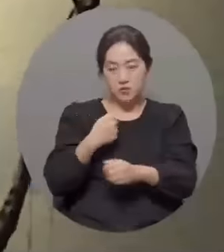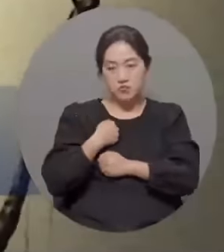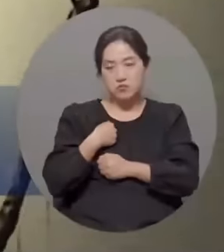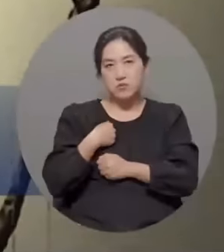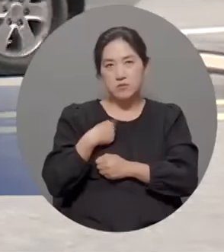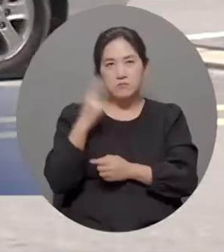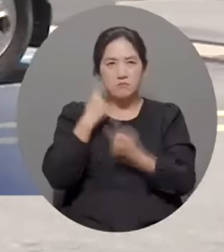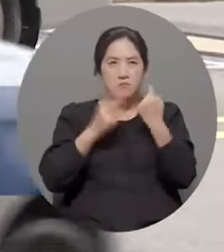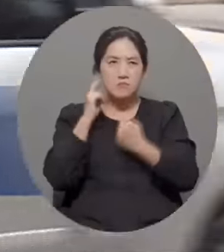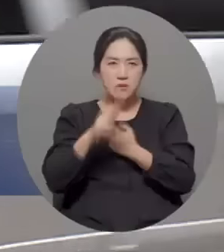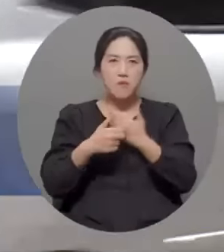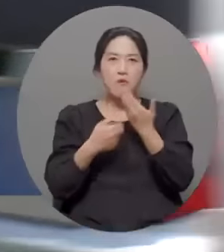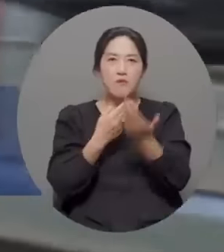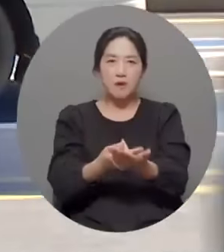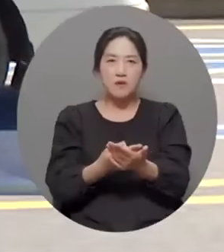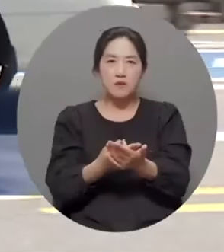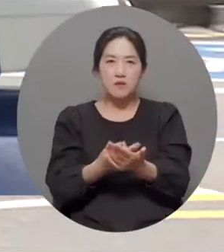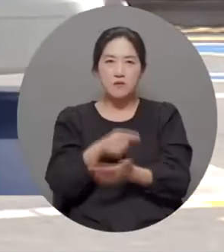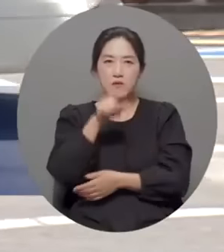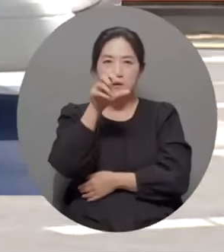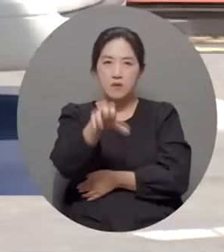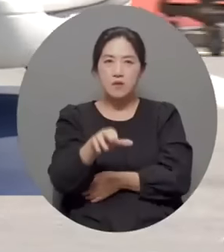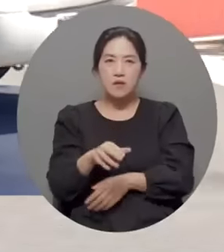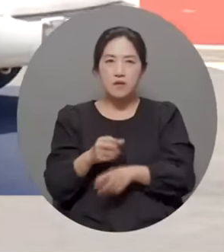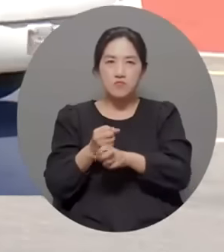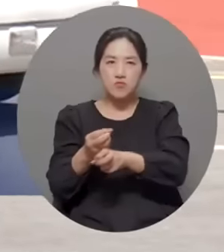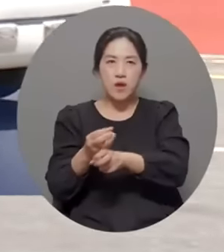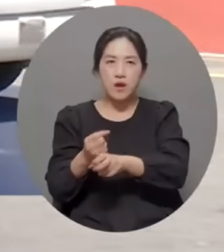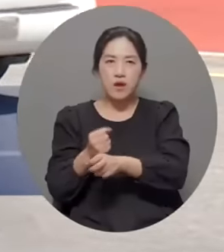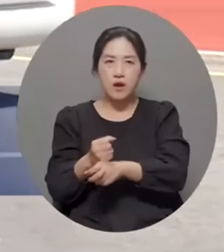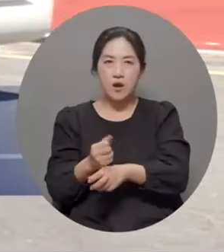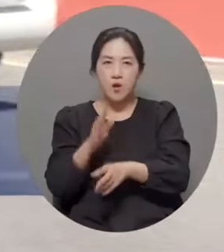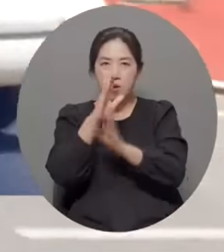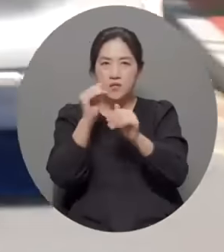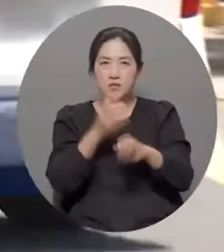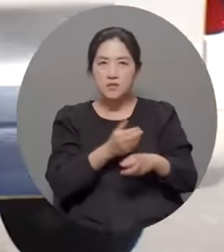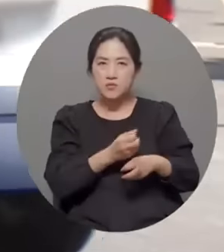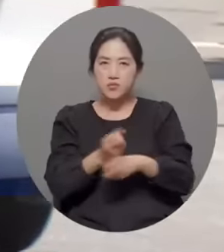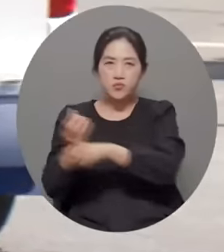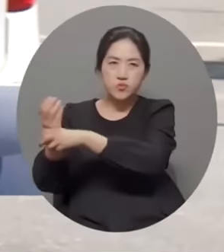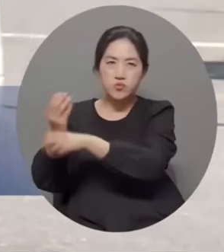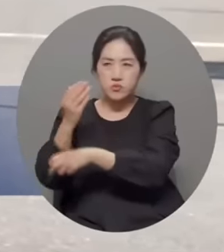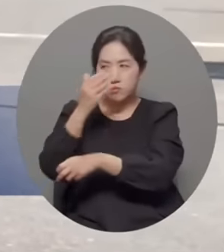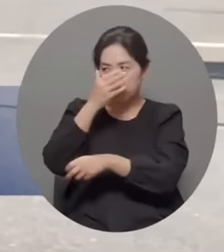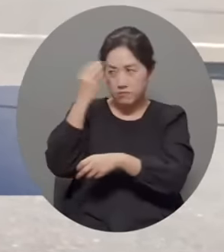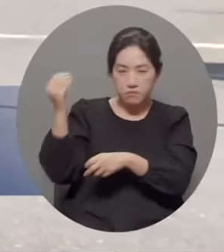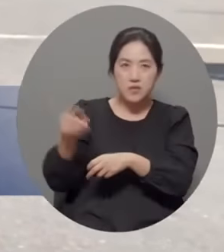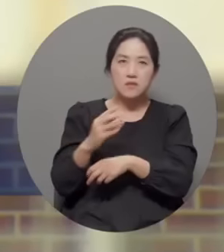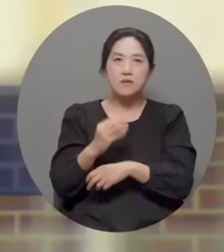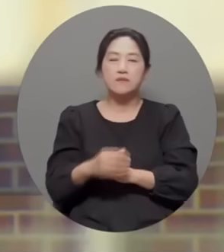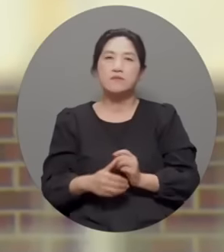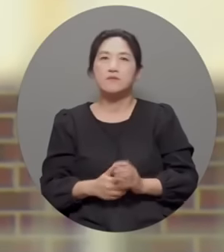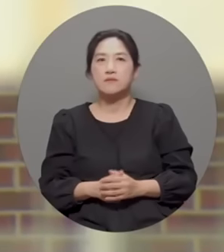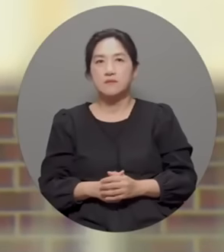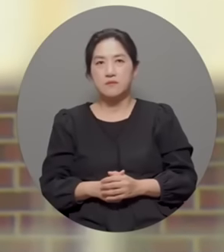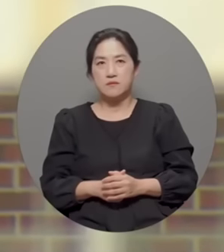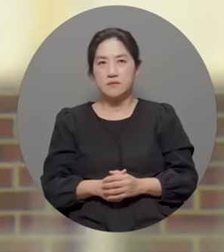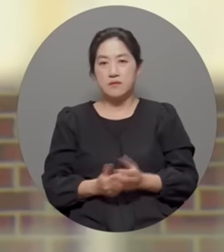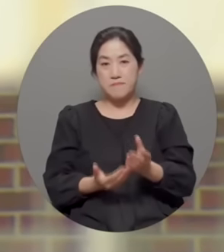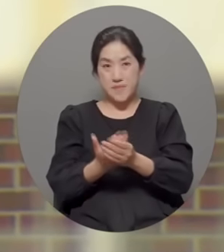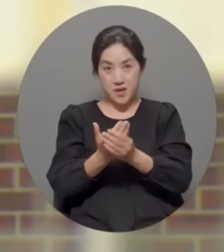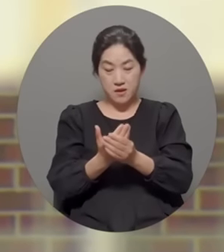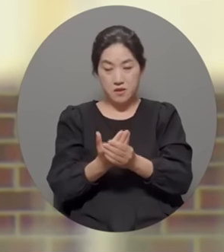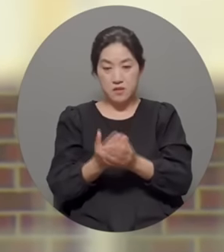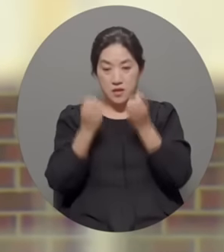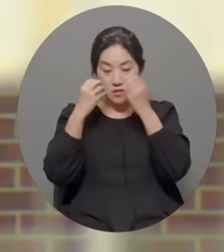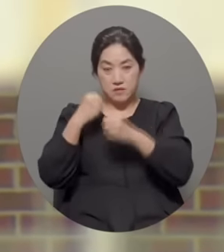현장까지 가는 중에 이제 그쪽 부대 구급차 환자 이송해서 가는 걸 이제 스쳐 지나갔어요. 사고 당시